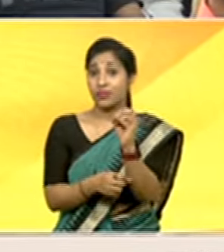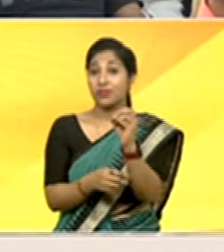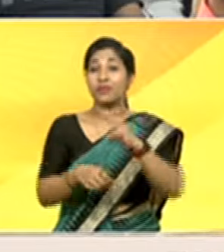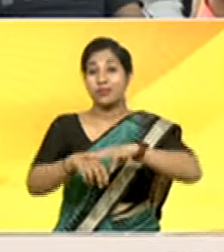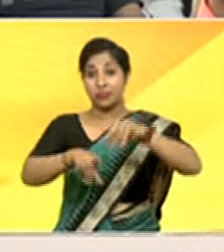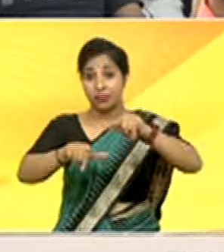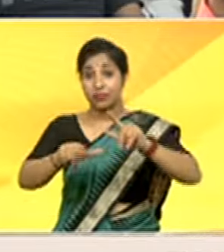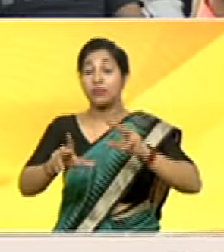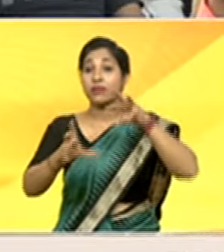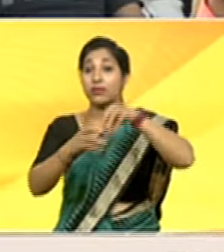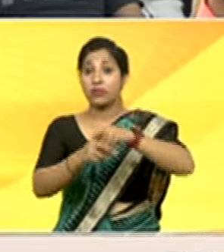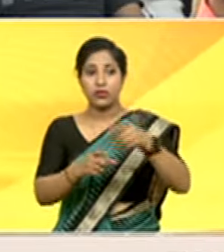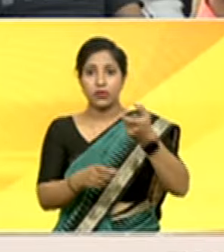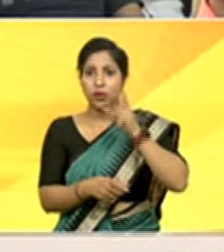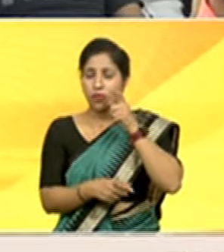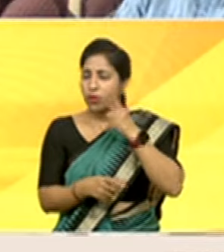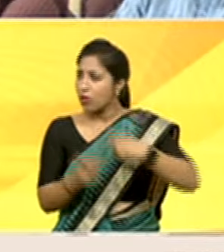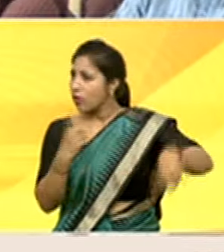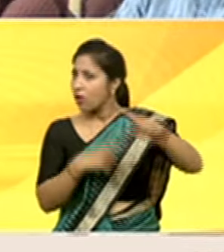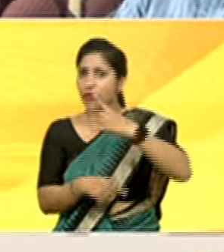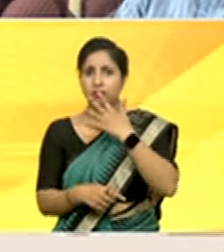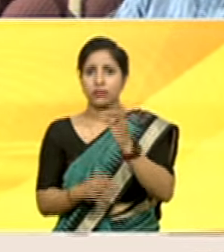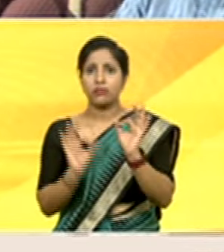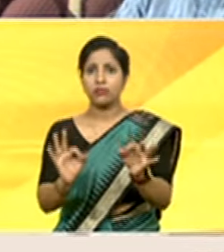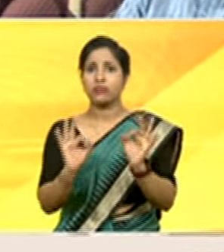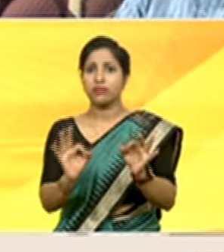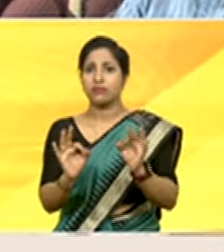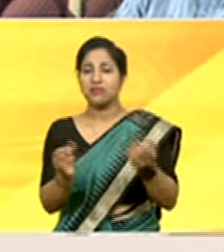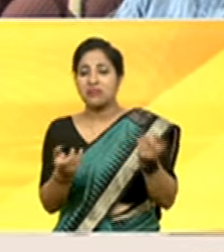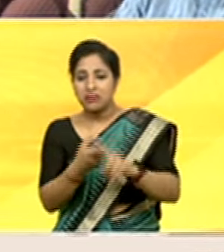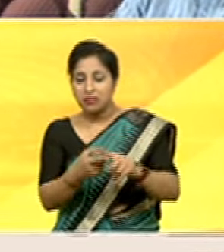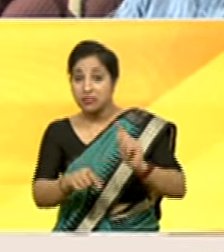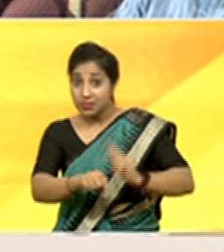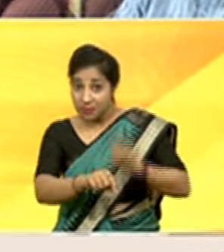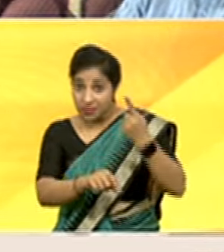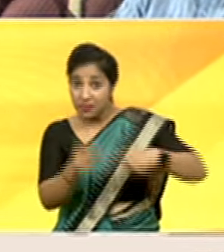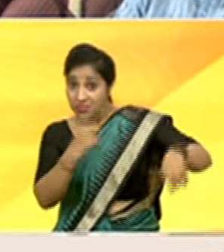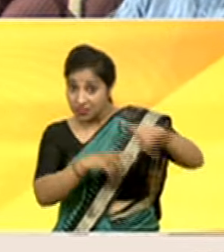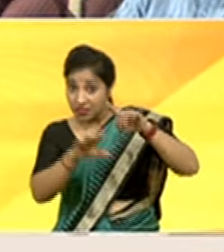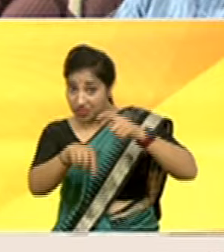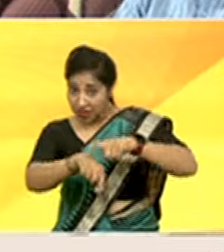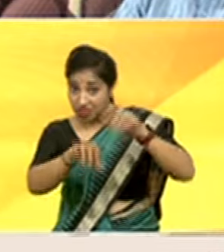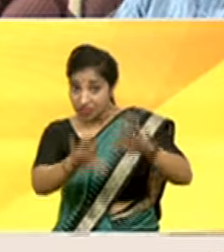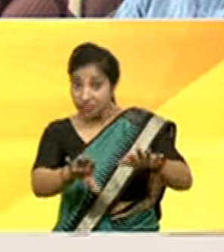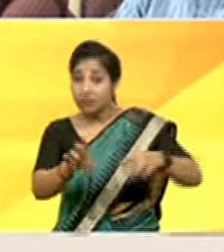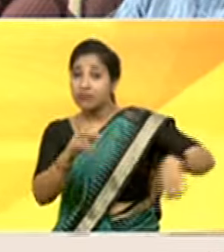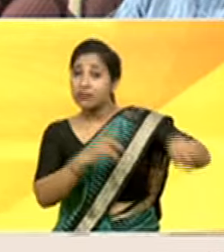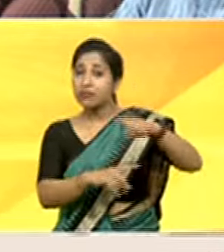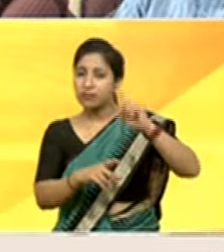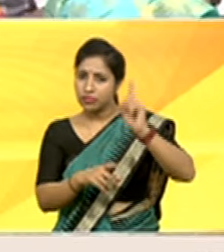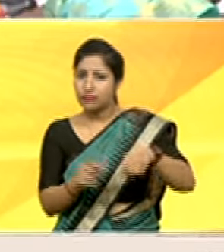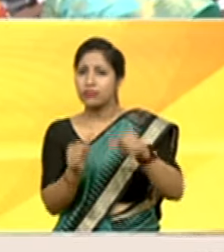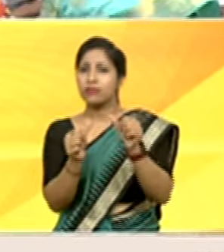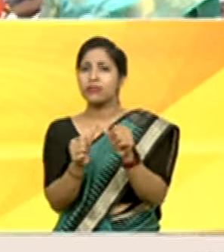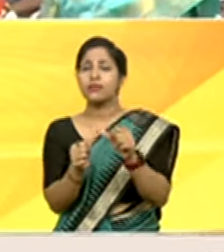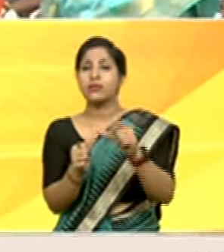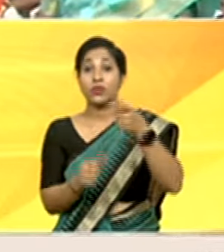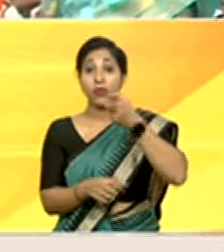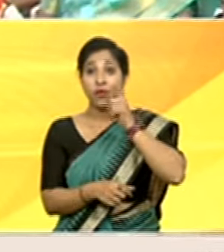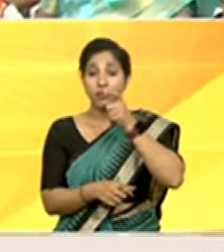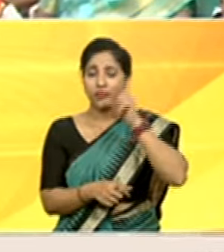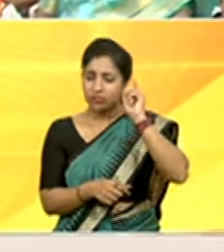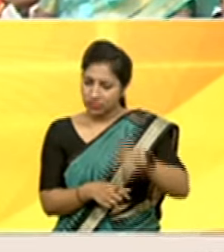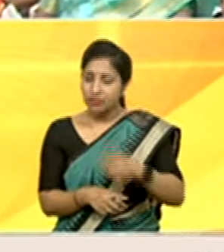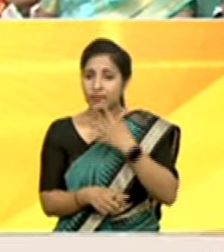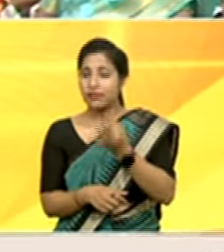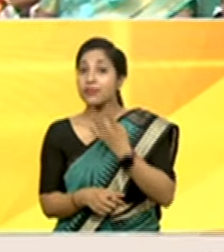कौफी चायू ही थी। आपको जब भी अवसर मिले आप भी अराकू कौफी का अनन्द